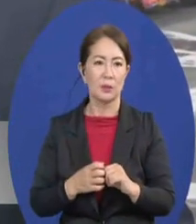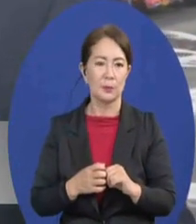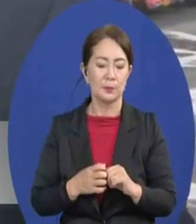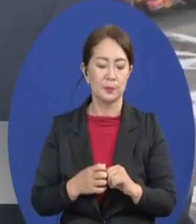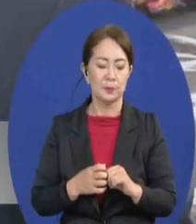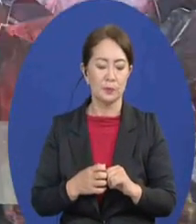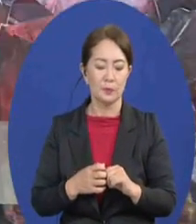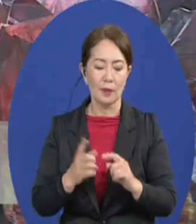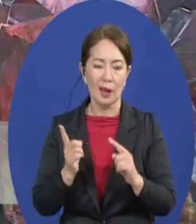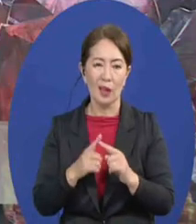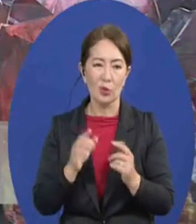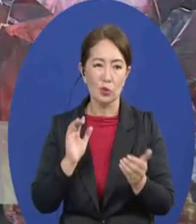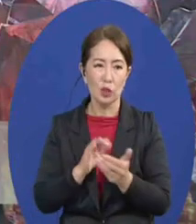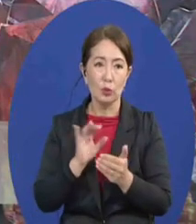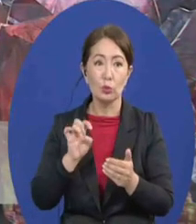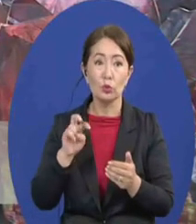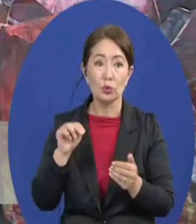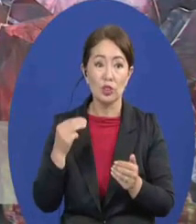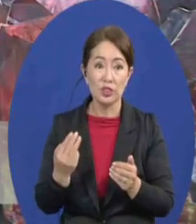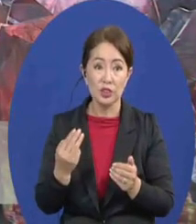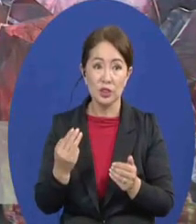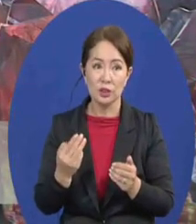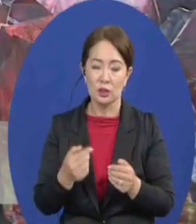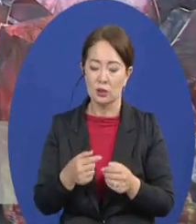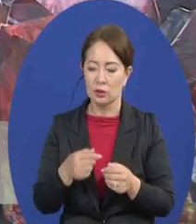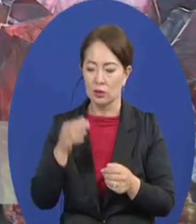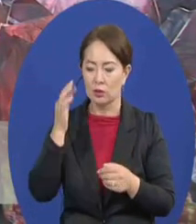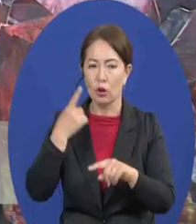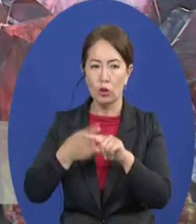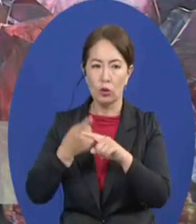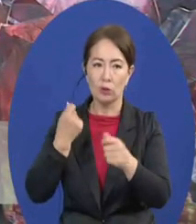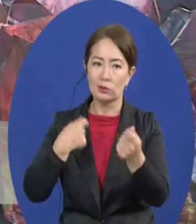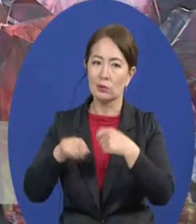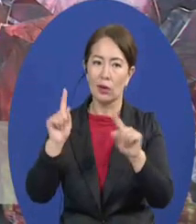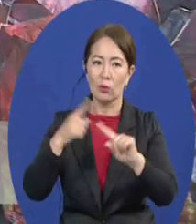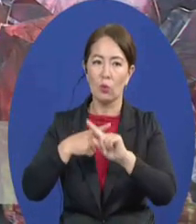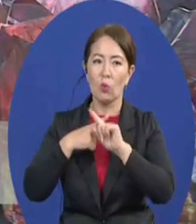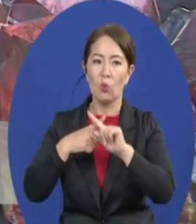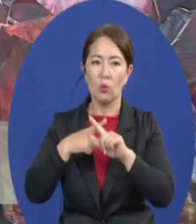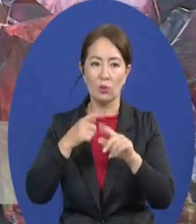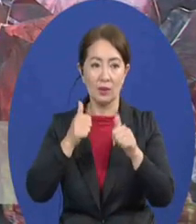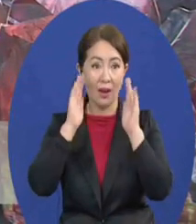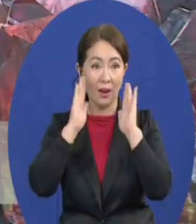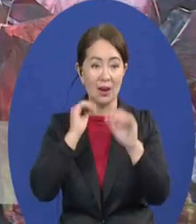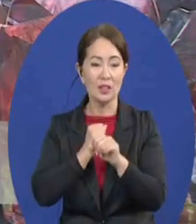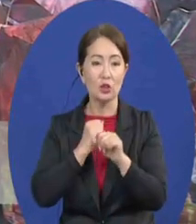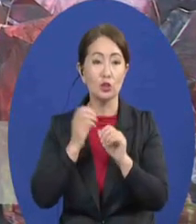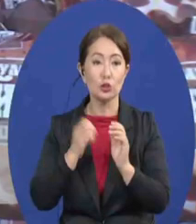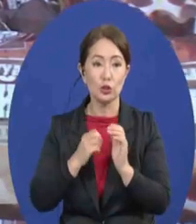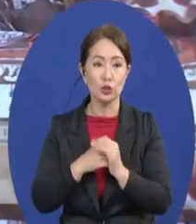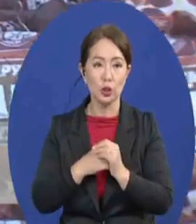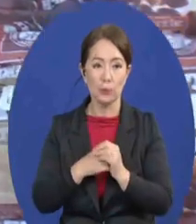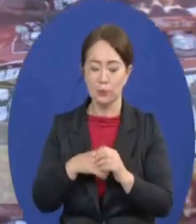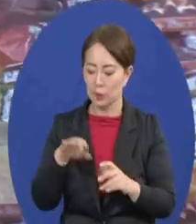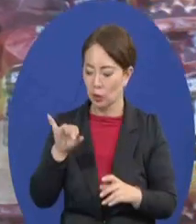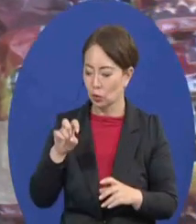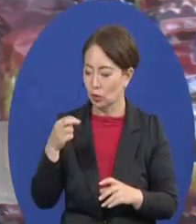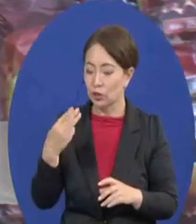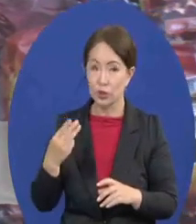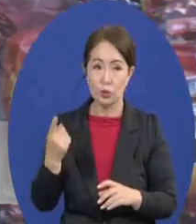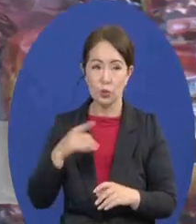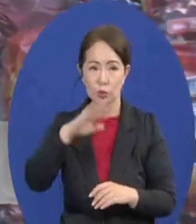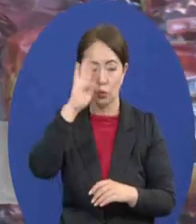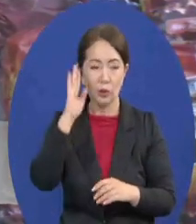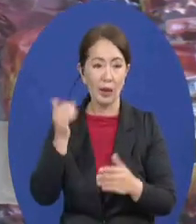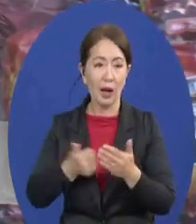юуны хатуу шахмал төс шиг одоо бас бусад орон нутгаар гарахгүй байх одоо тал дээр би онцгой анхаарч одоо бас ажиллах хэрэгтэй. Ер нь төлш гэдэг нь